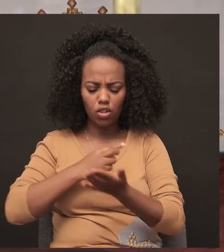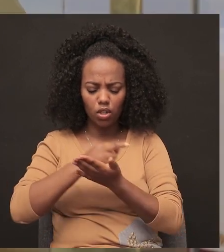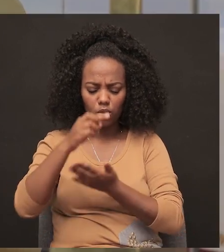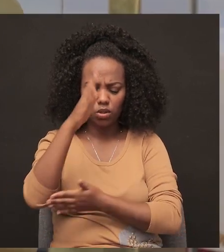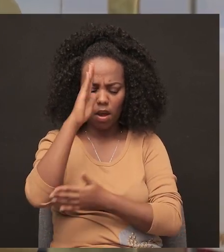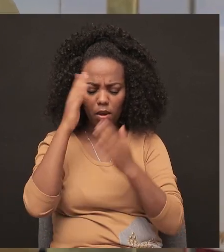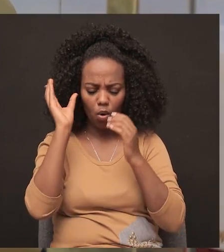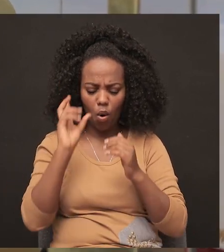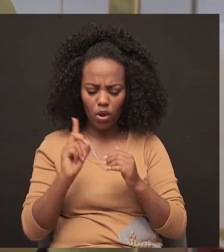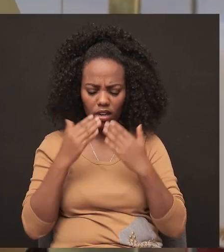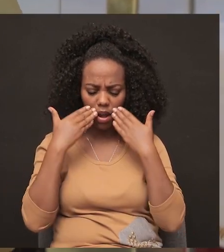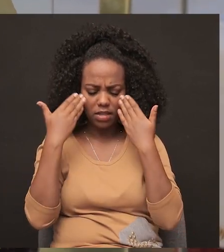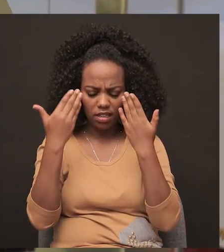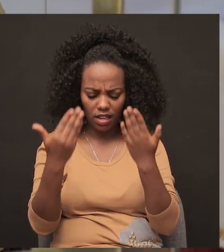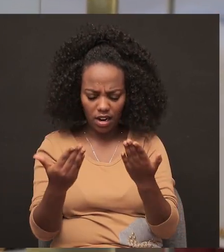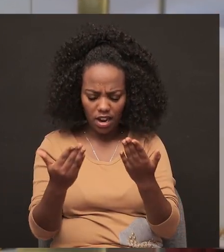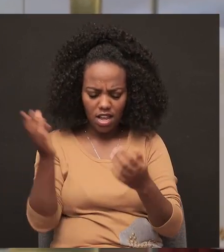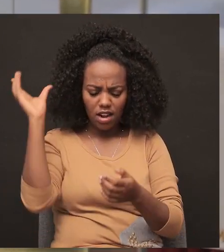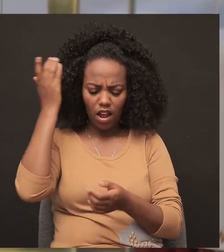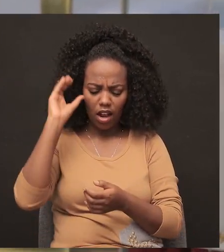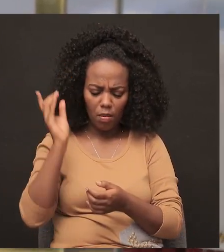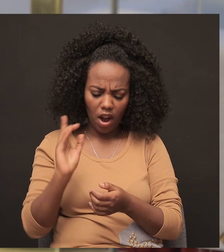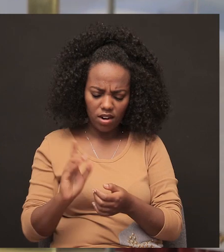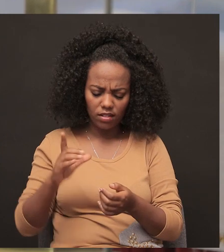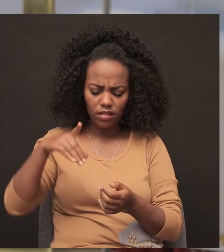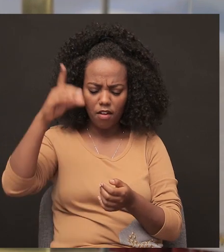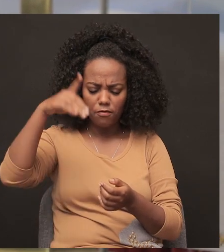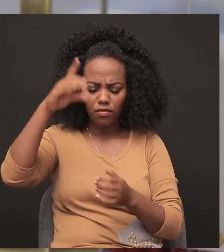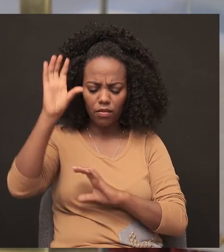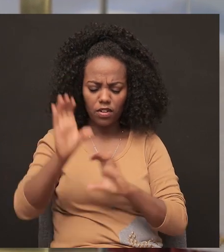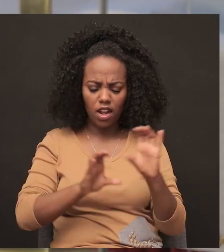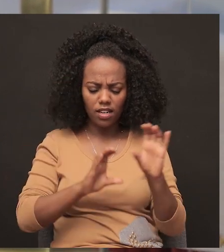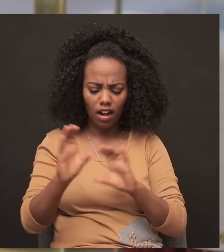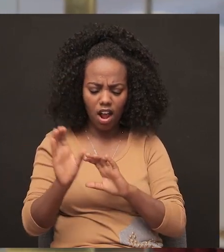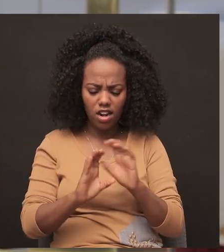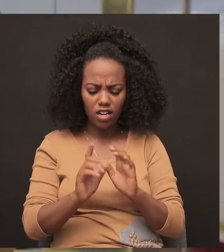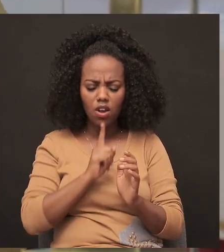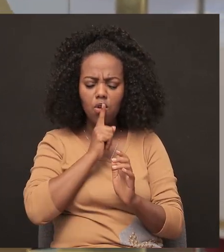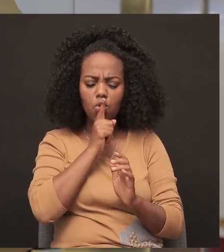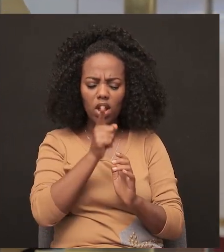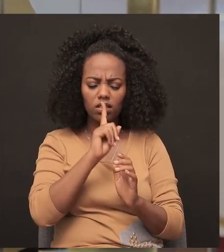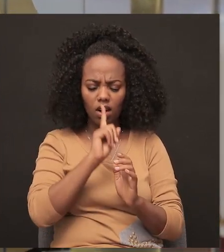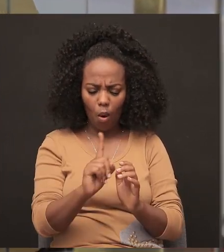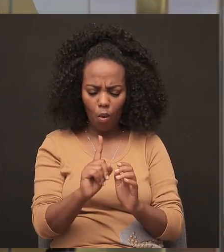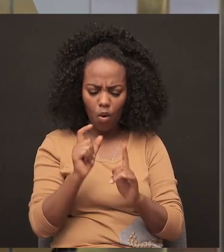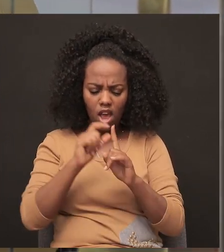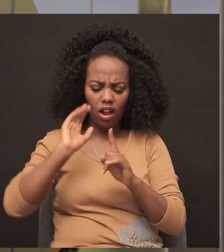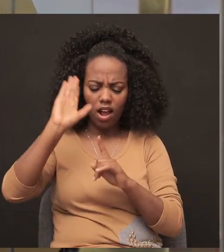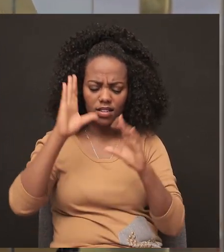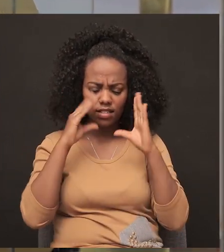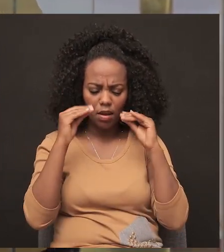ሆይ እናመሰግናለን እናከብራለን ከፍ ከፍ እናደርጋለን እውነት ነው